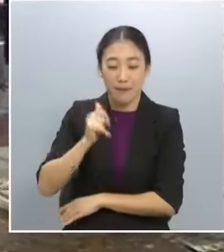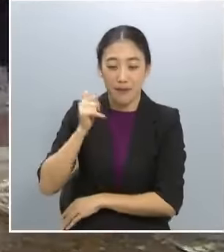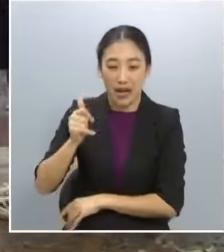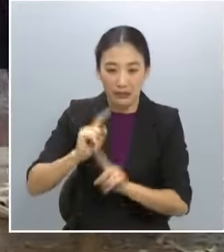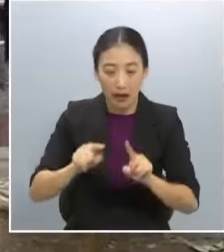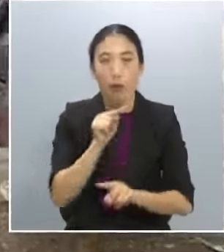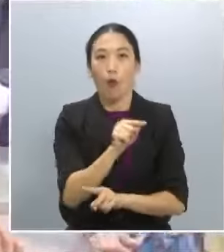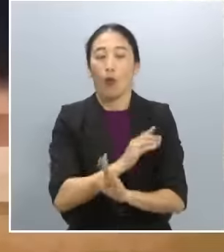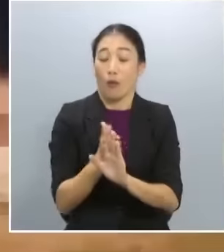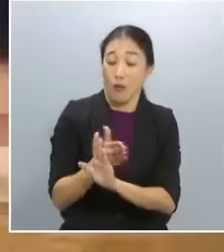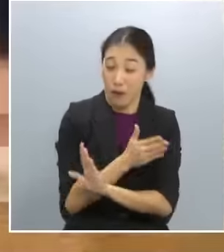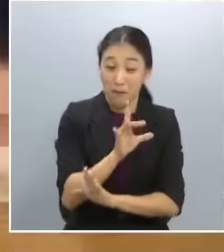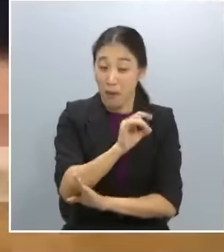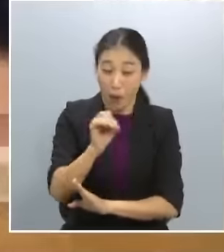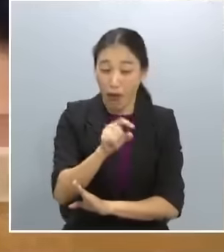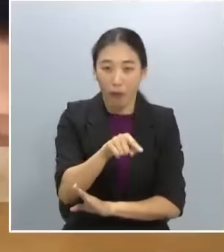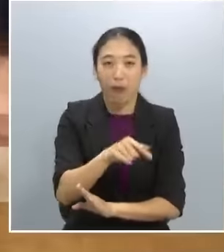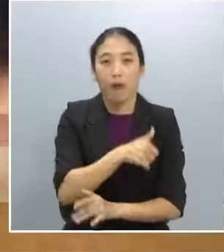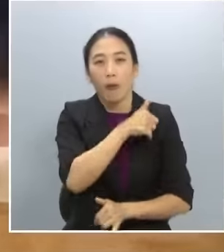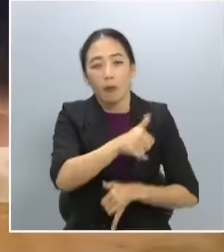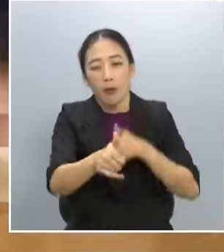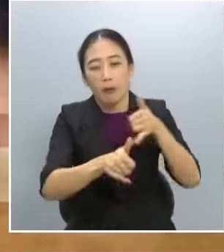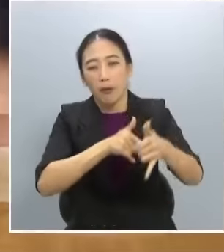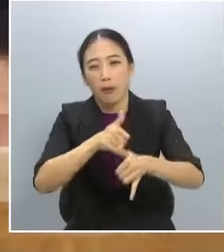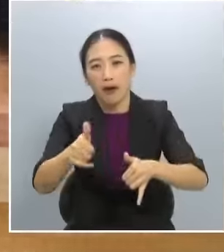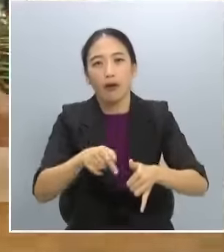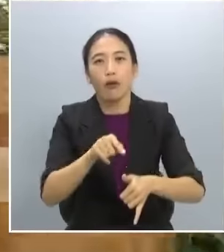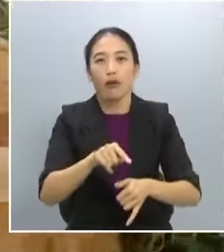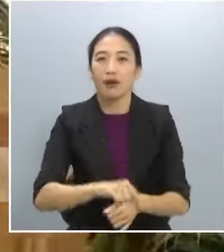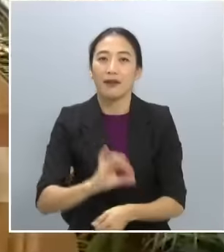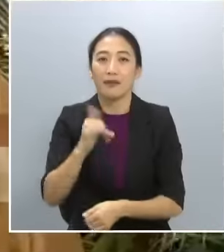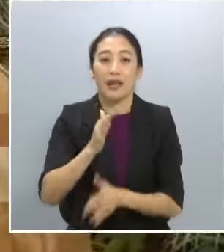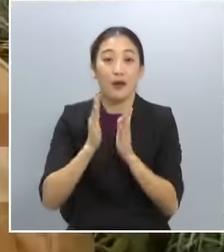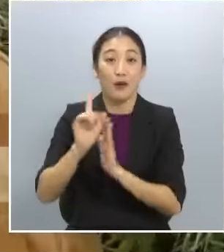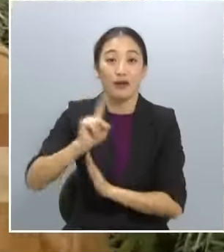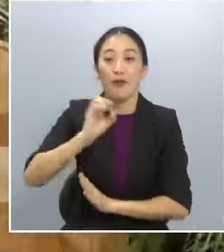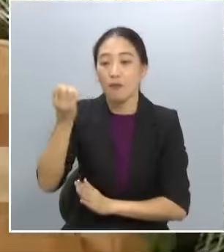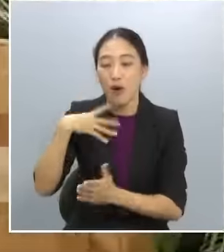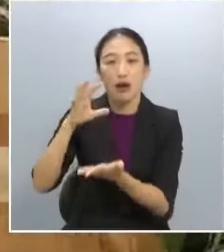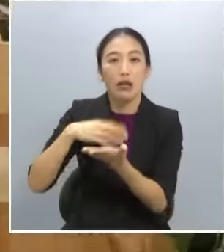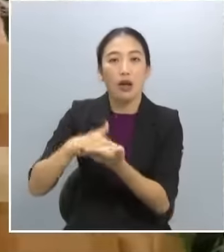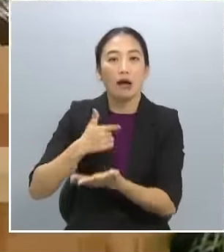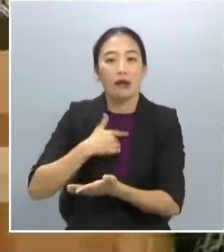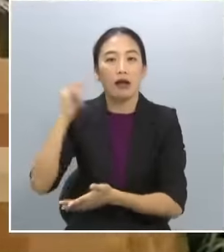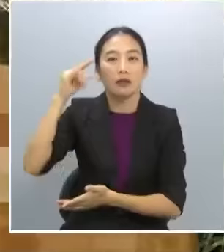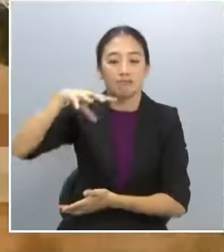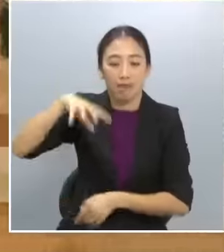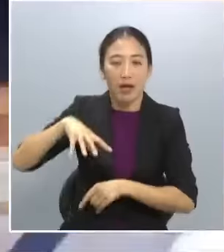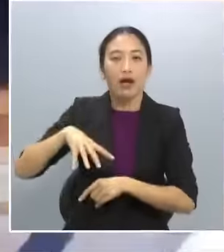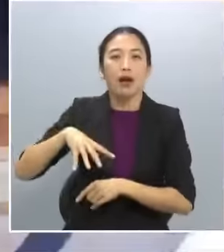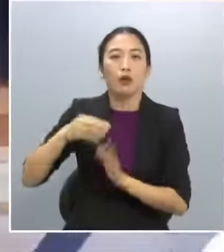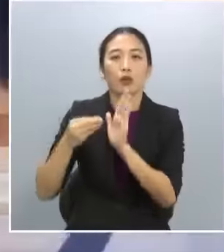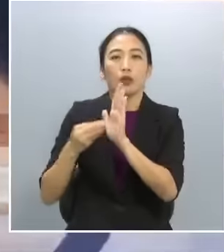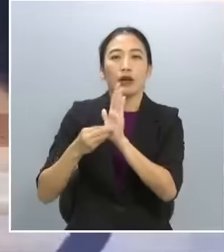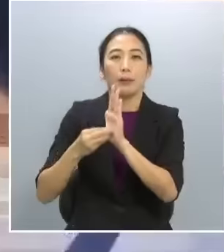ยมีท่านหนึ่งค่ะบอกว่ามาจากดอนเมืองกรุงเทพเดินทางมาชั่วโมงครึ่งเพื่อพาลูกมาดูหมูเด้งโดยเฉพา